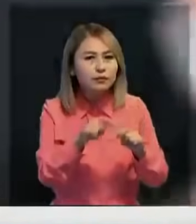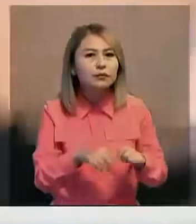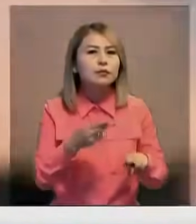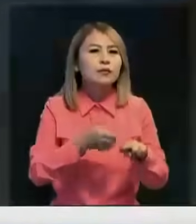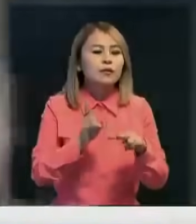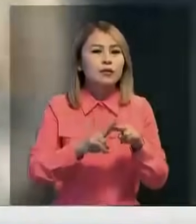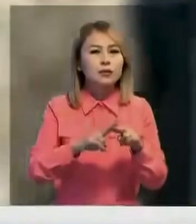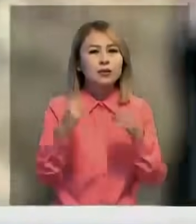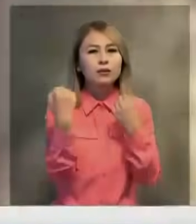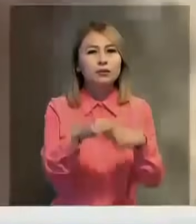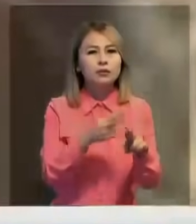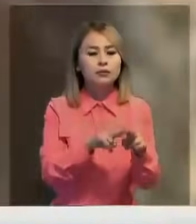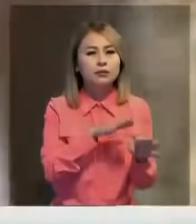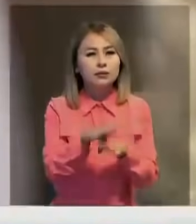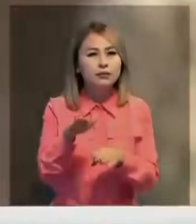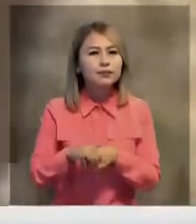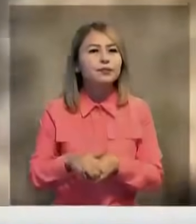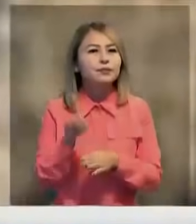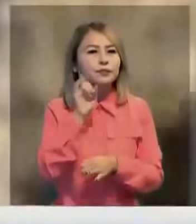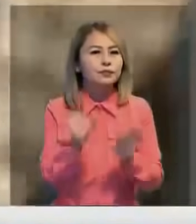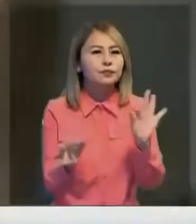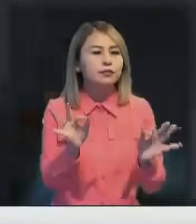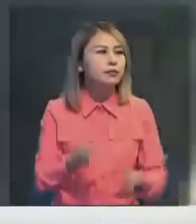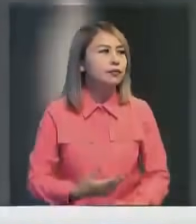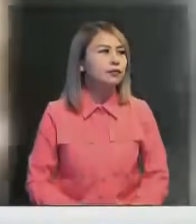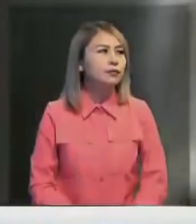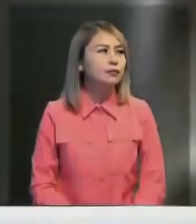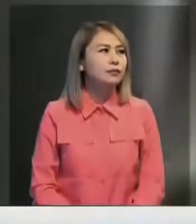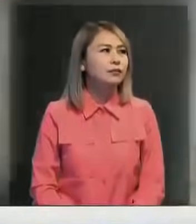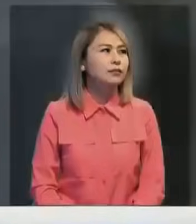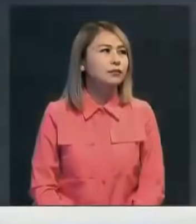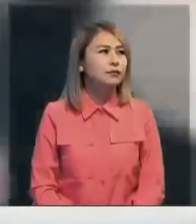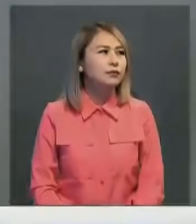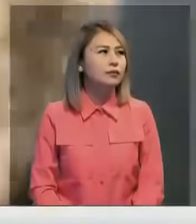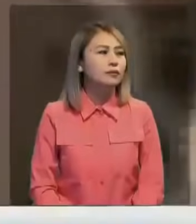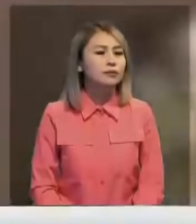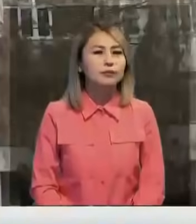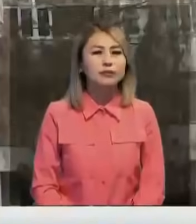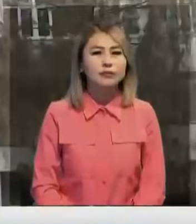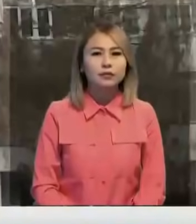Ал соққыға жығылған сот орындаушысының жағдайы қалыпты көрінеді.